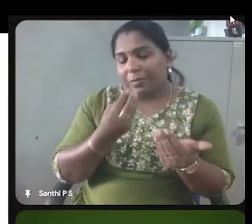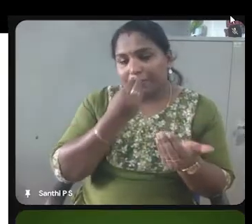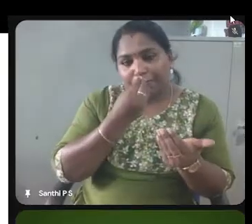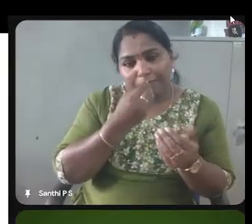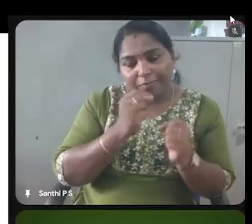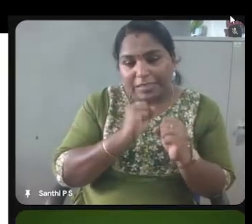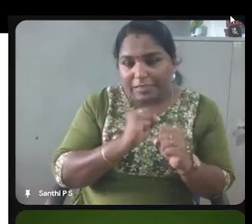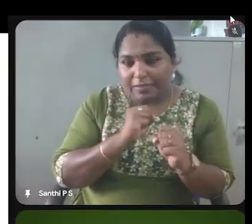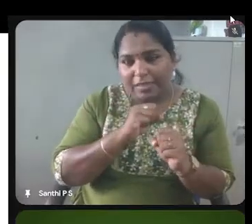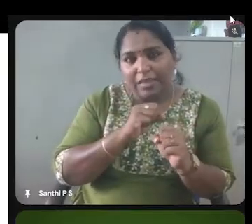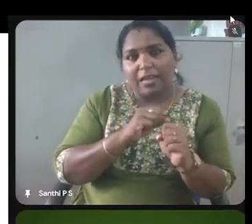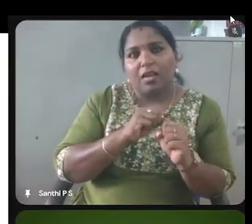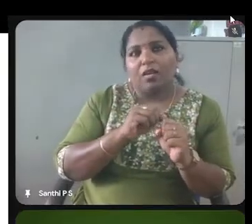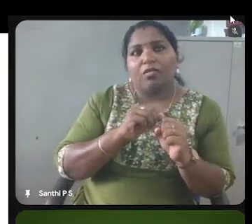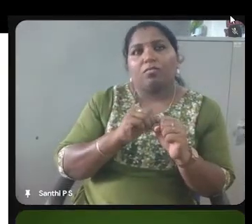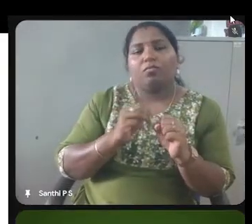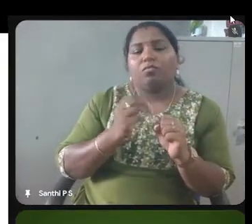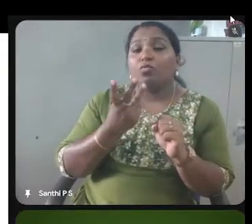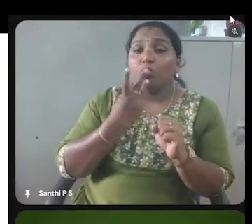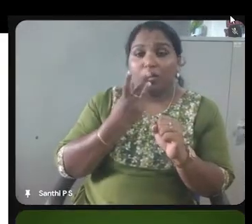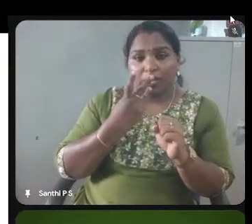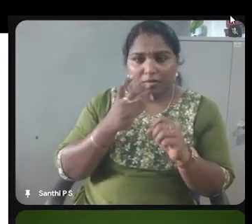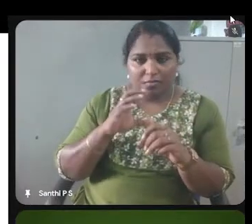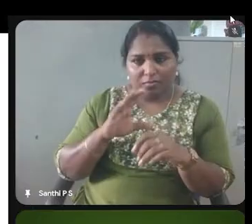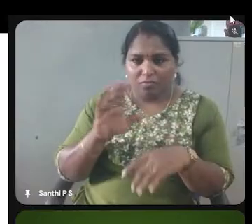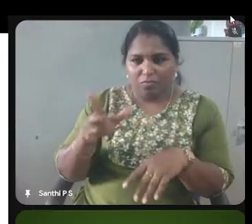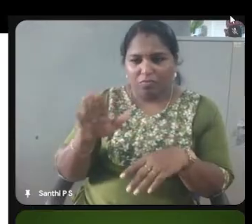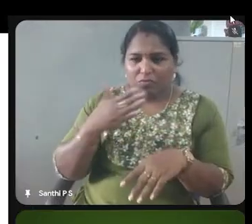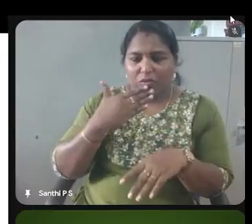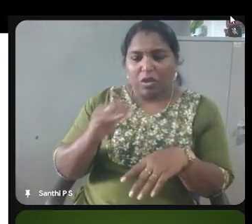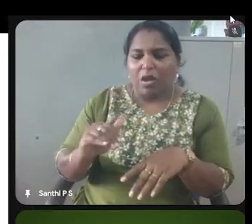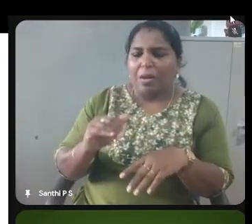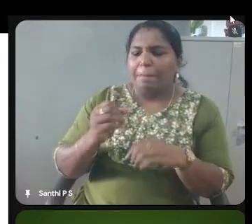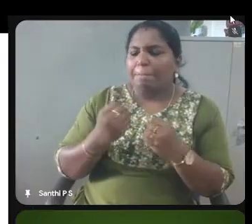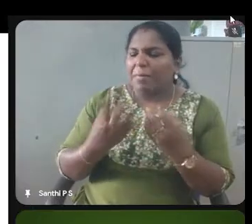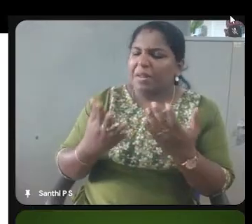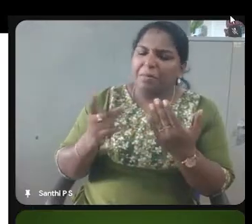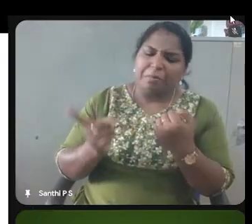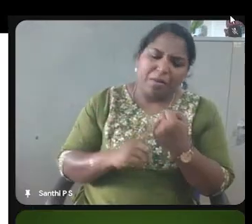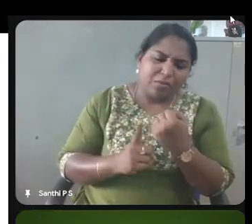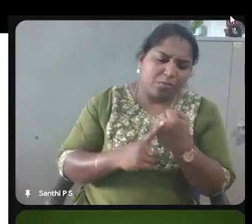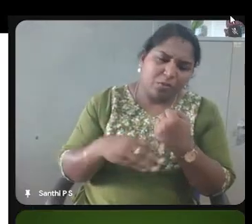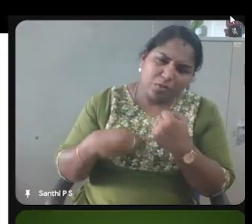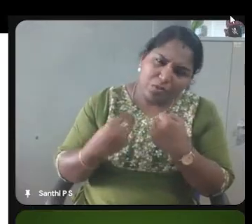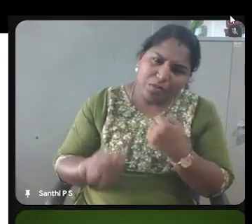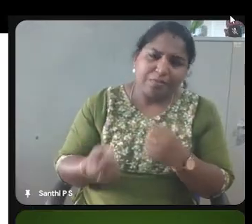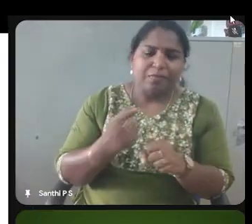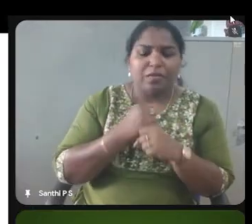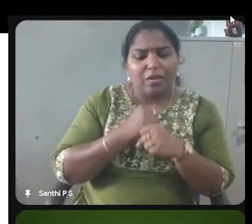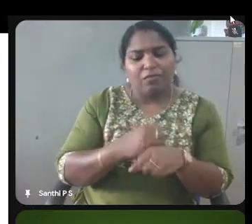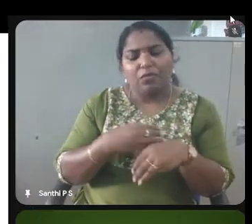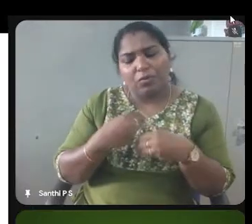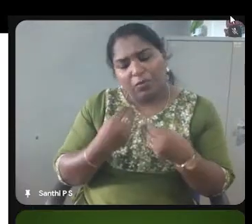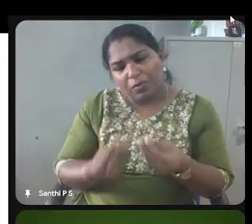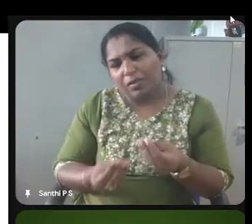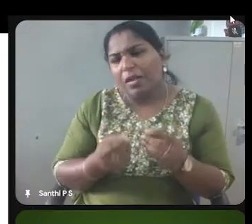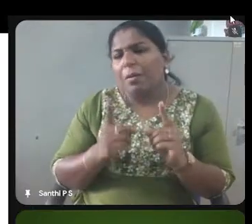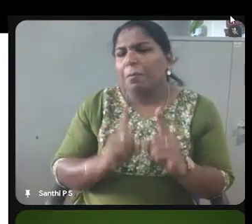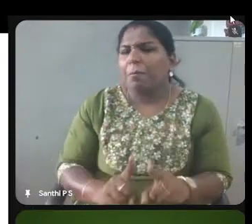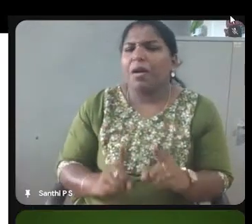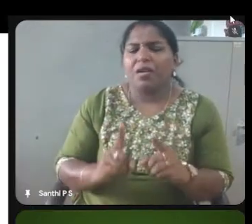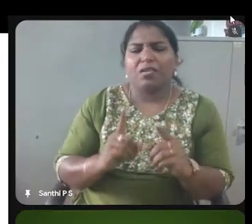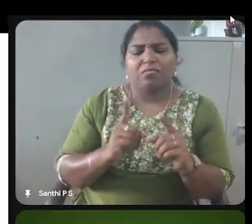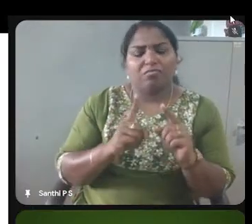ഒരു 3ാം ക്ലാസ്സിൽ പഠിക്കുന്ന വെച്ചാണ്. അപ്പോൾ നമ്മളതിന് പണിഷ്മെന്റുകൾ കൊടുത്താലും അങ്ങനെ റീഎൻഫോഴ്സ്മെന്റ് ചെയ്താലും അതില്ലാതെ പറ്റുന്നില്ല.